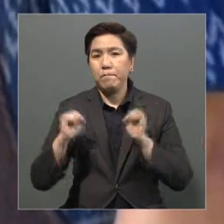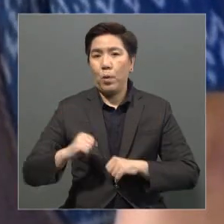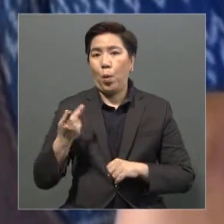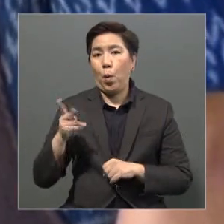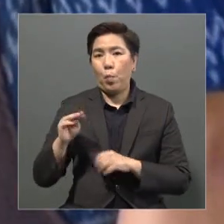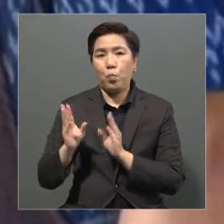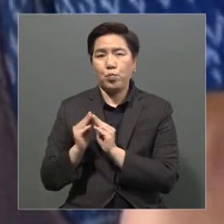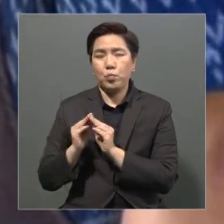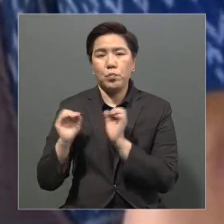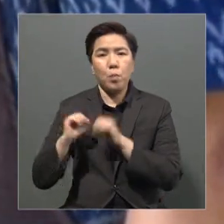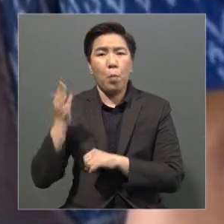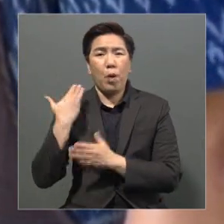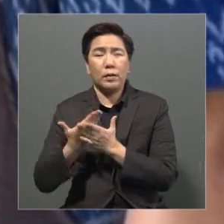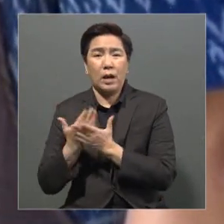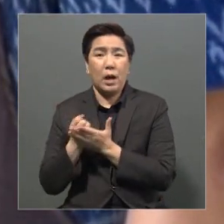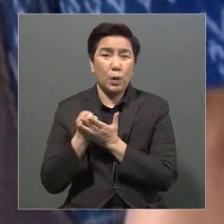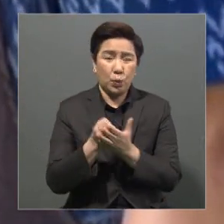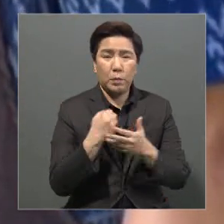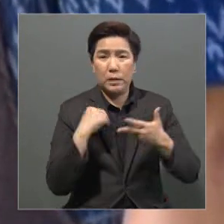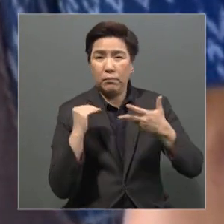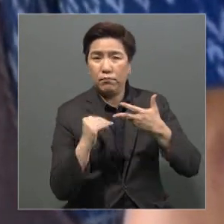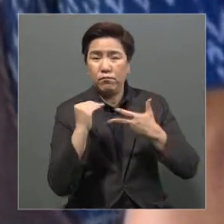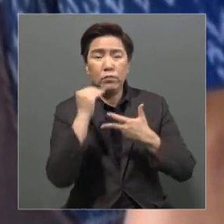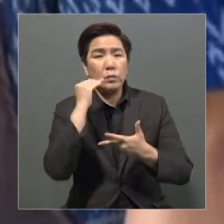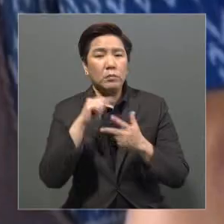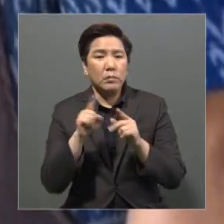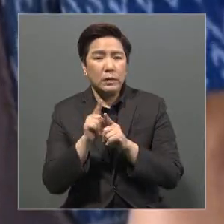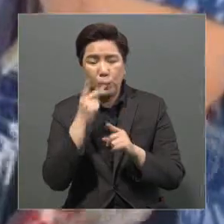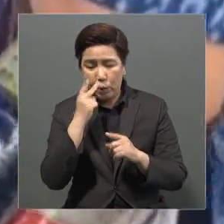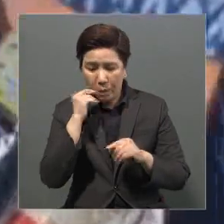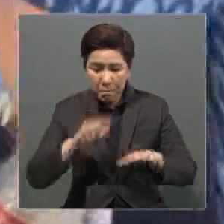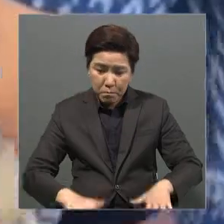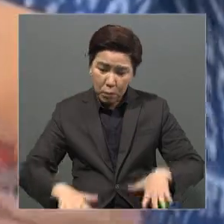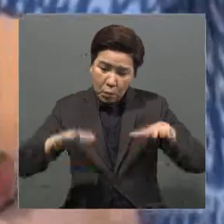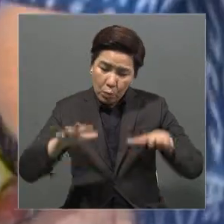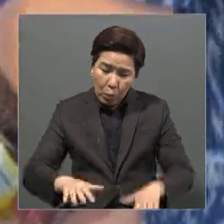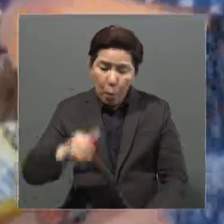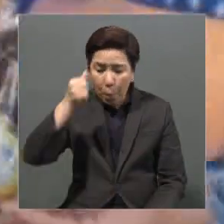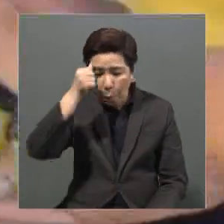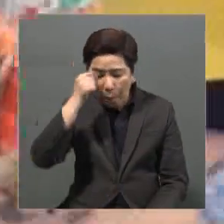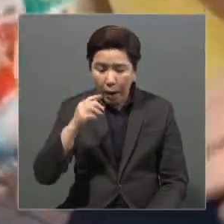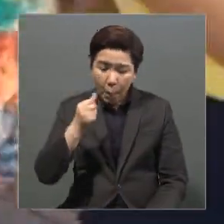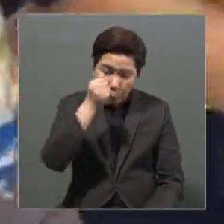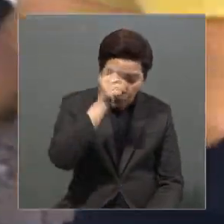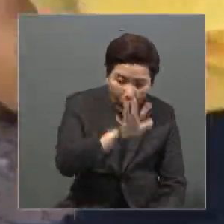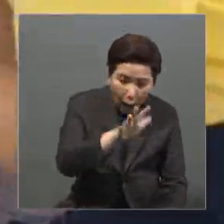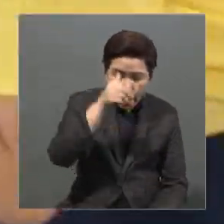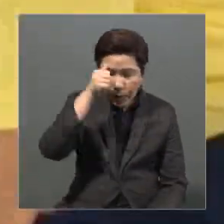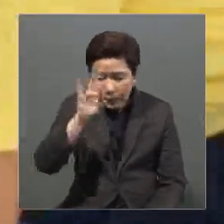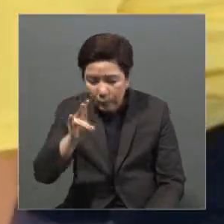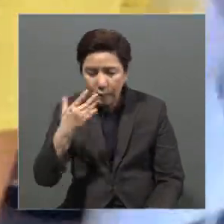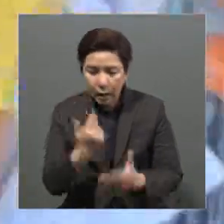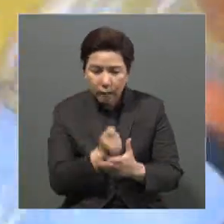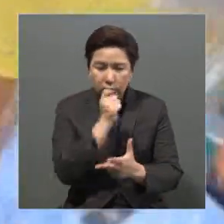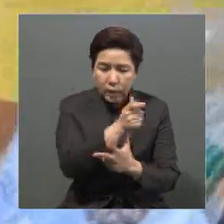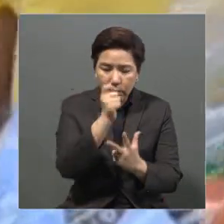คณะรัฐมนตรีจากเดิมเนี่ยก็คือดูในเรื่องของน้ำท่วมขังในแต่ละวัน 5วัน 7วันก็จะมีการจ่าย